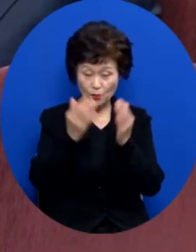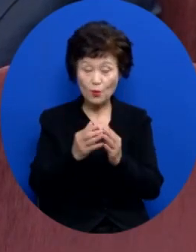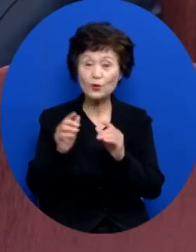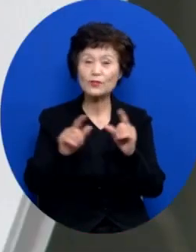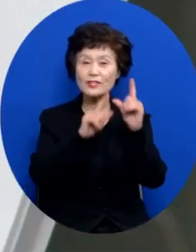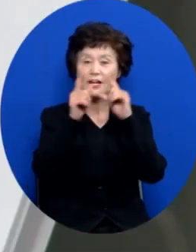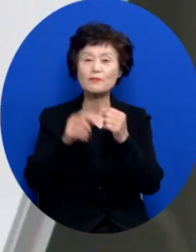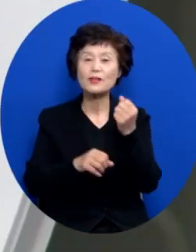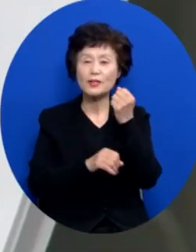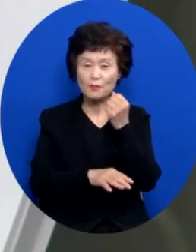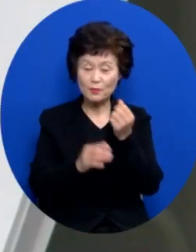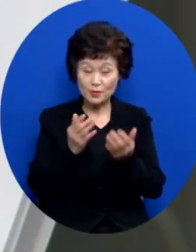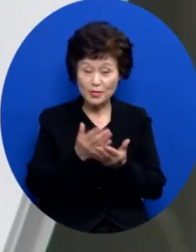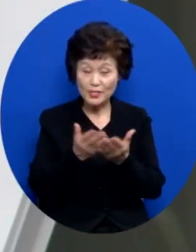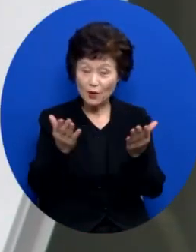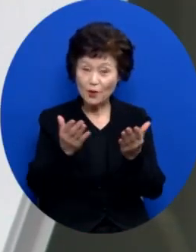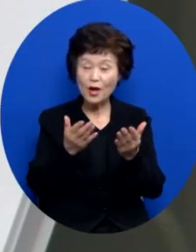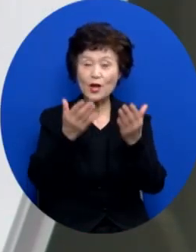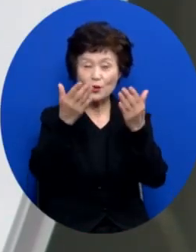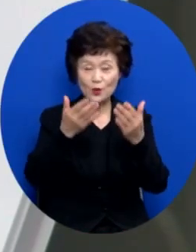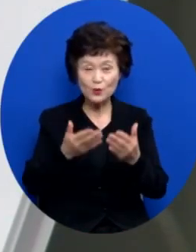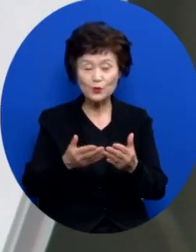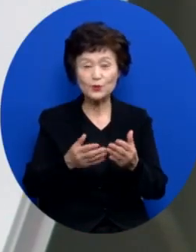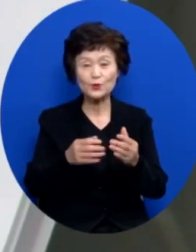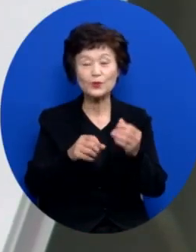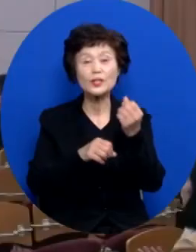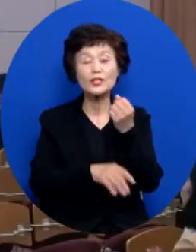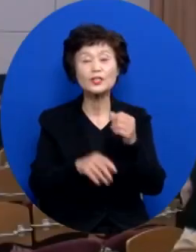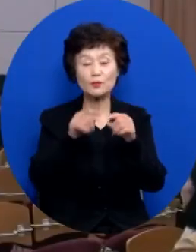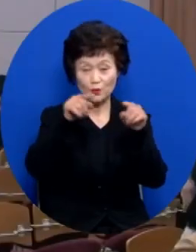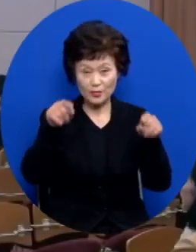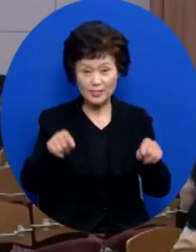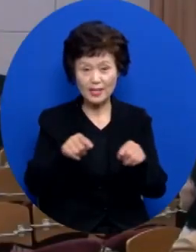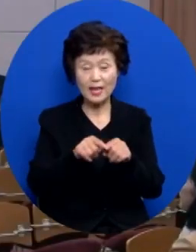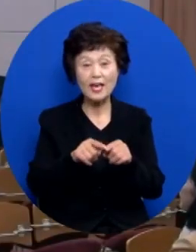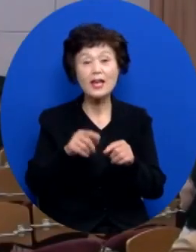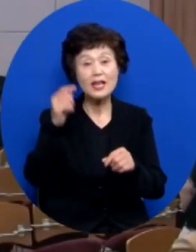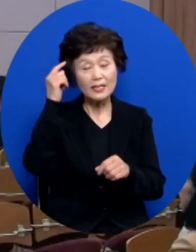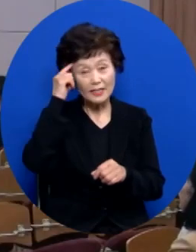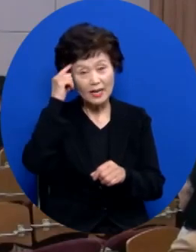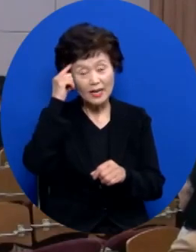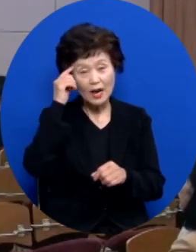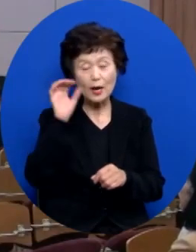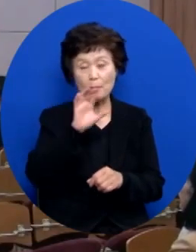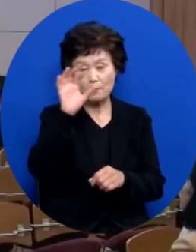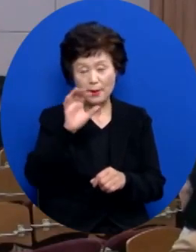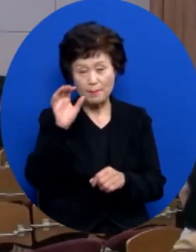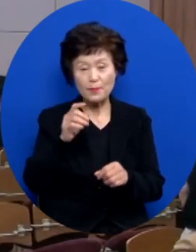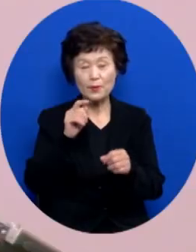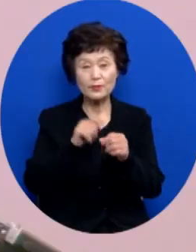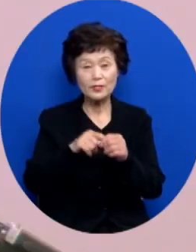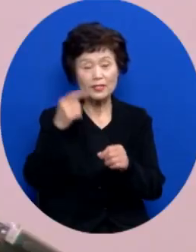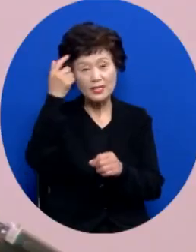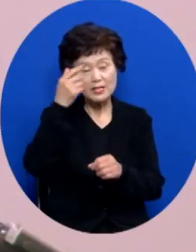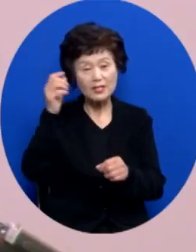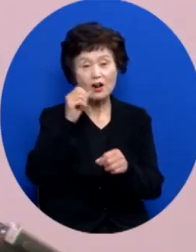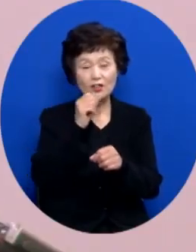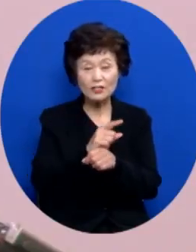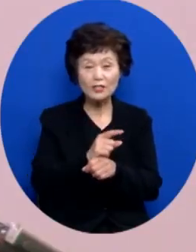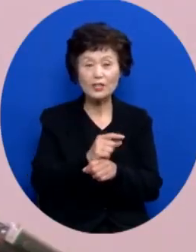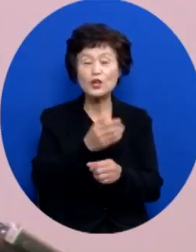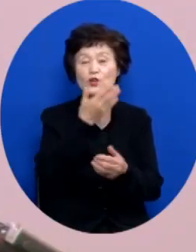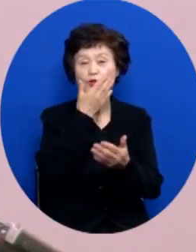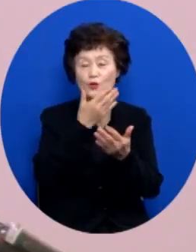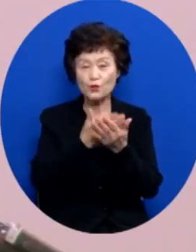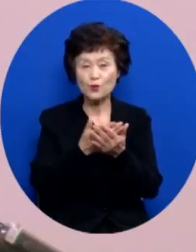근본을 제공하는 지침서라며 주기도의 생활화 의식화에 대한 교육과 반복적인 영적 경건 훈련의 중요성을